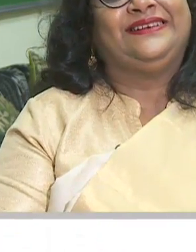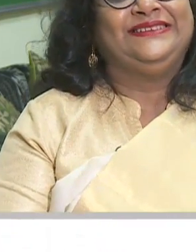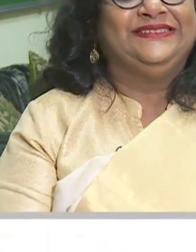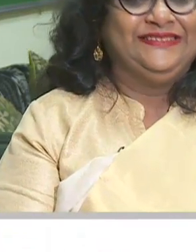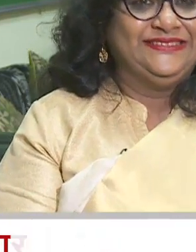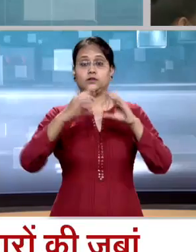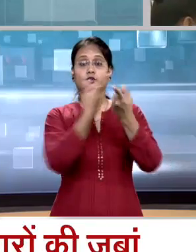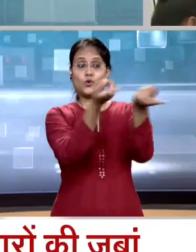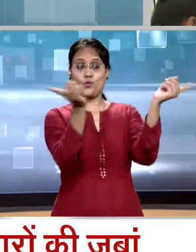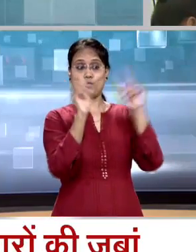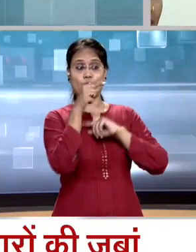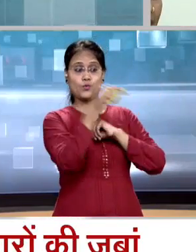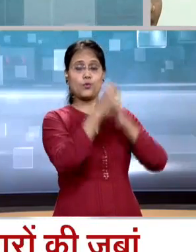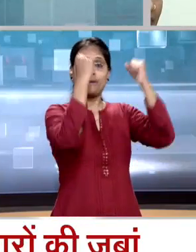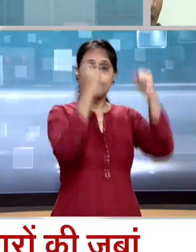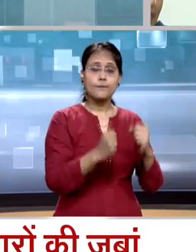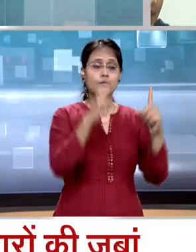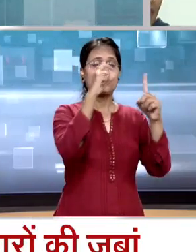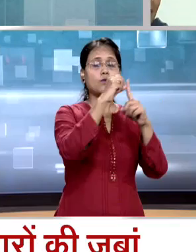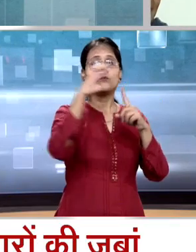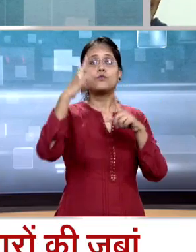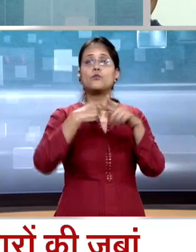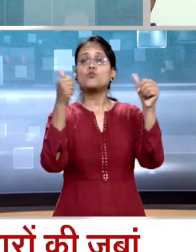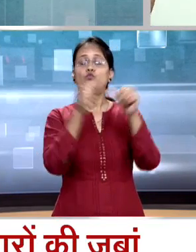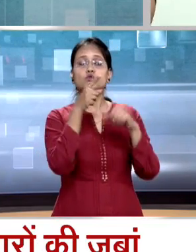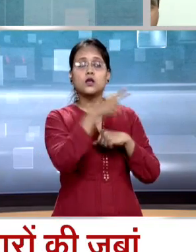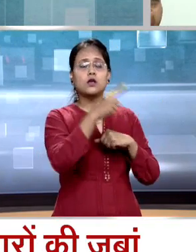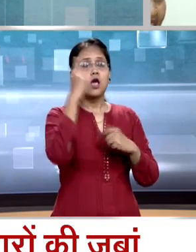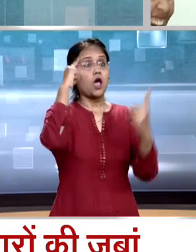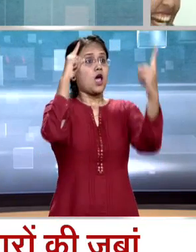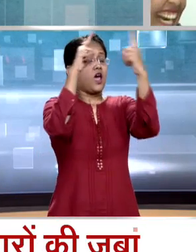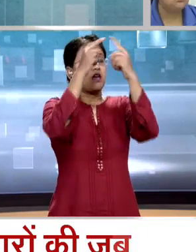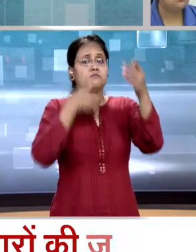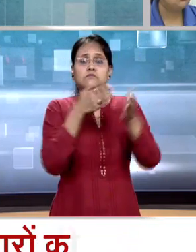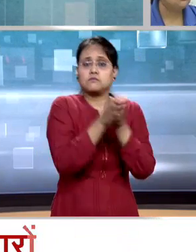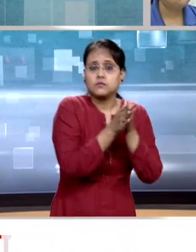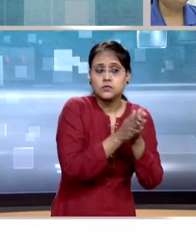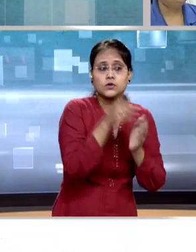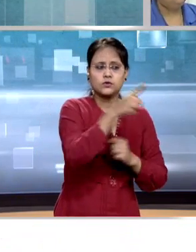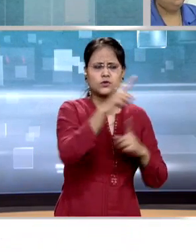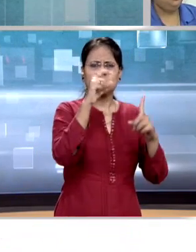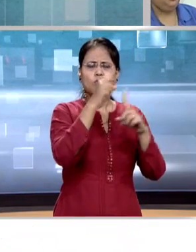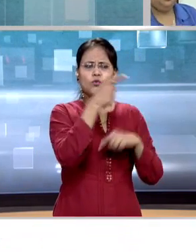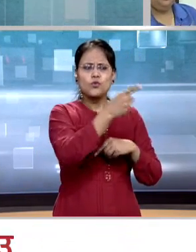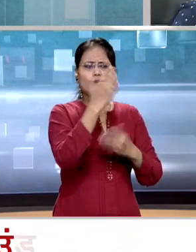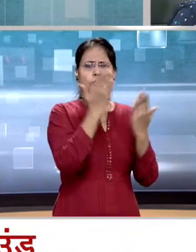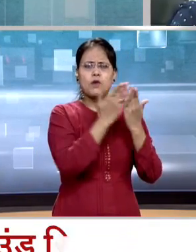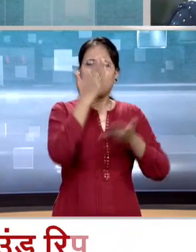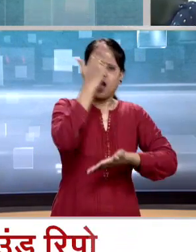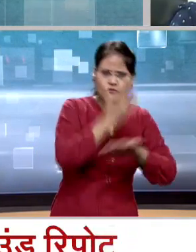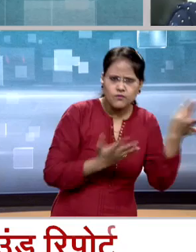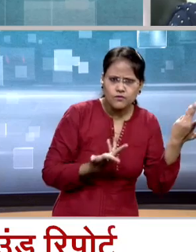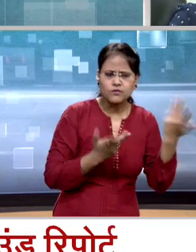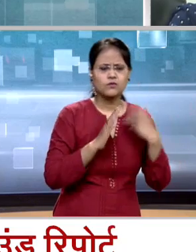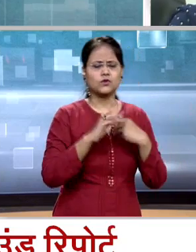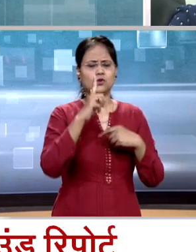टीचर बनूँ। इस क्लासरूम में बैठी पढ़ रही पूजा यहाँ किसी खास मकसद से पढ़ने आई है। ऐसा नहीं है कि पूजा ने